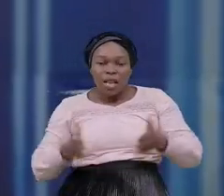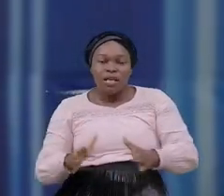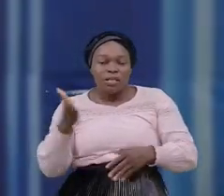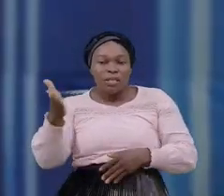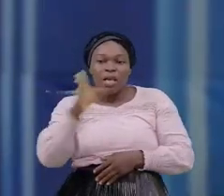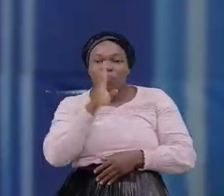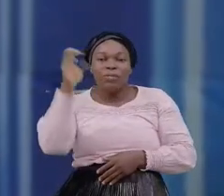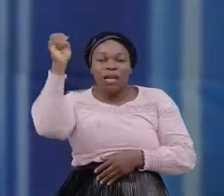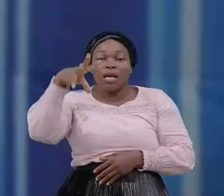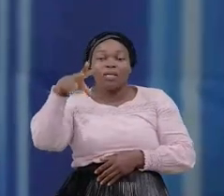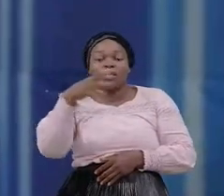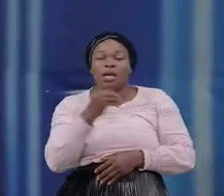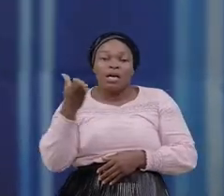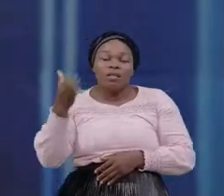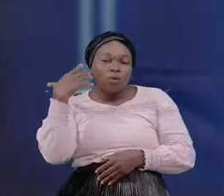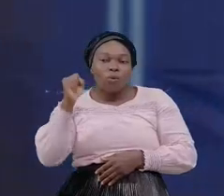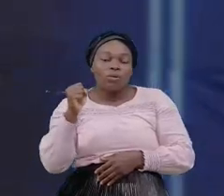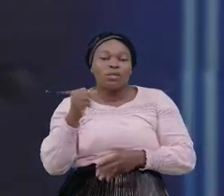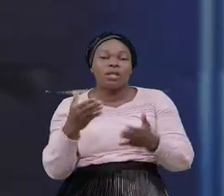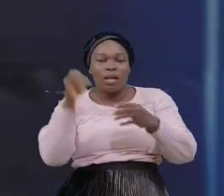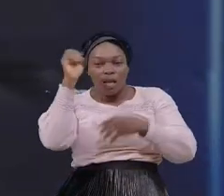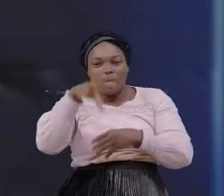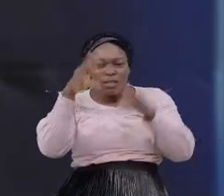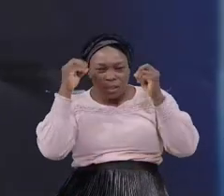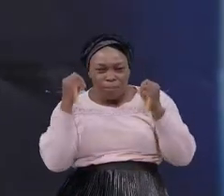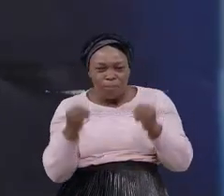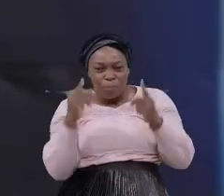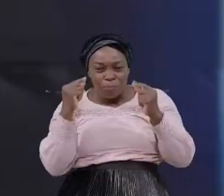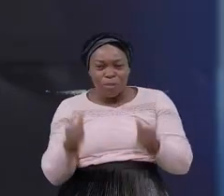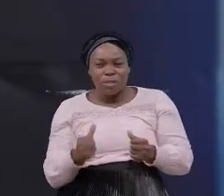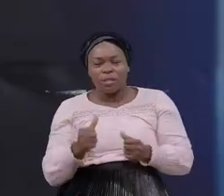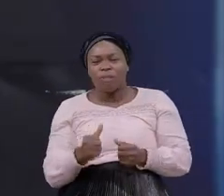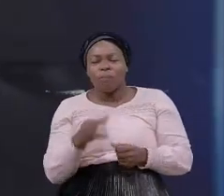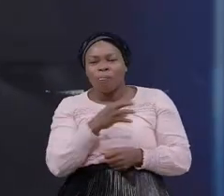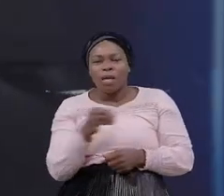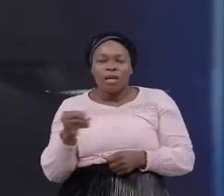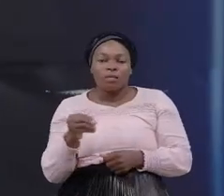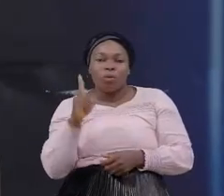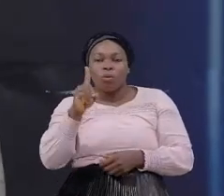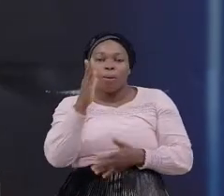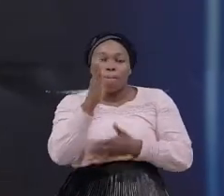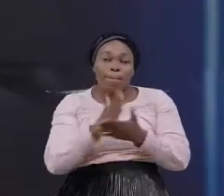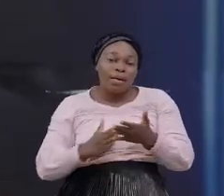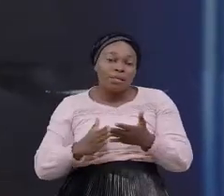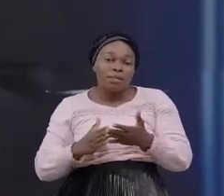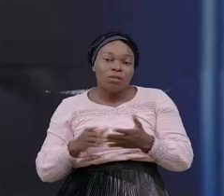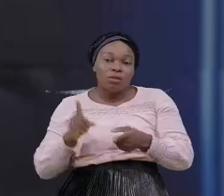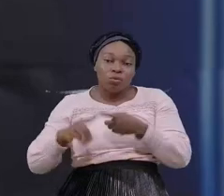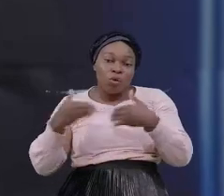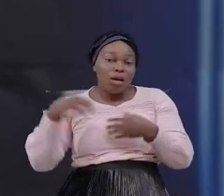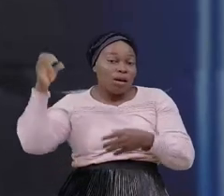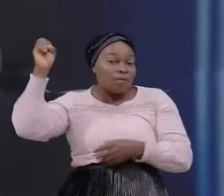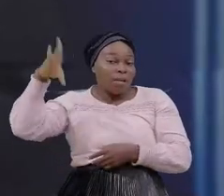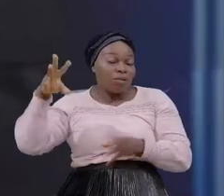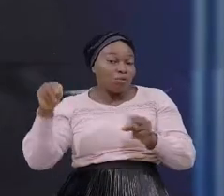la lumière est aussitôt apparue, que la mer va à ce côté, une partie, c'était ainsi. Pas